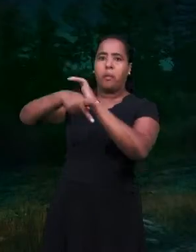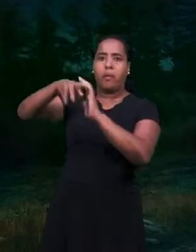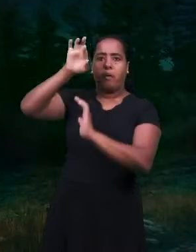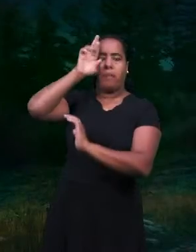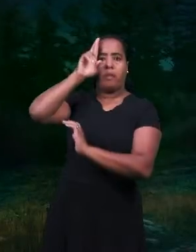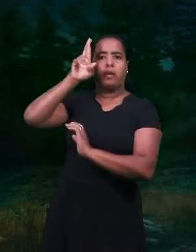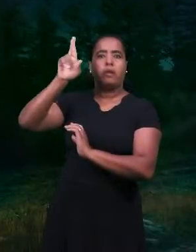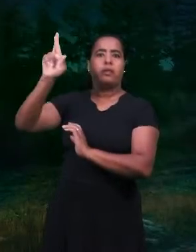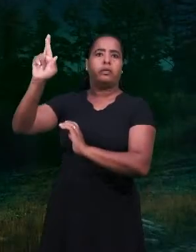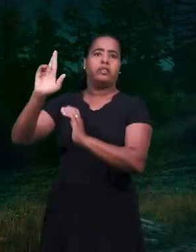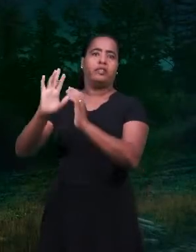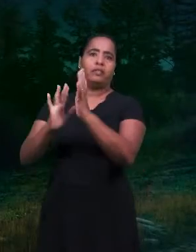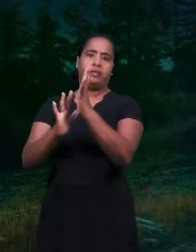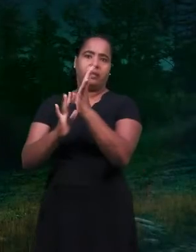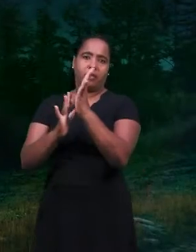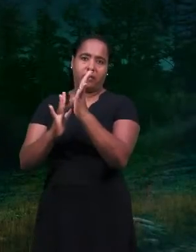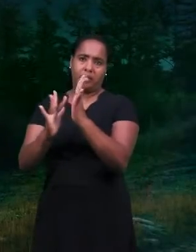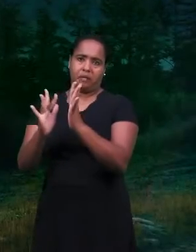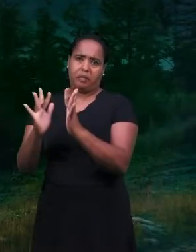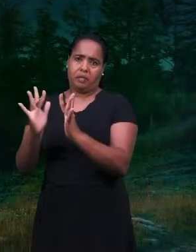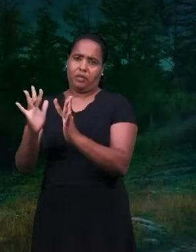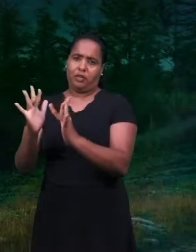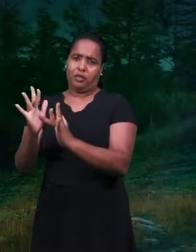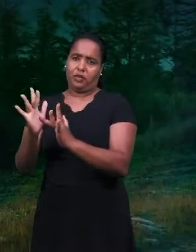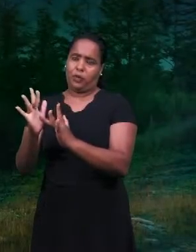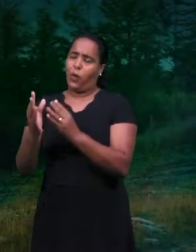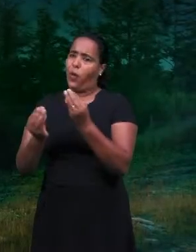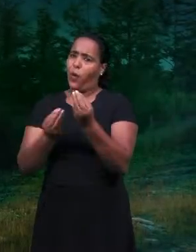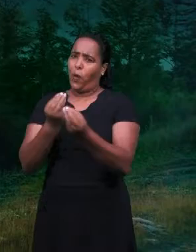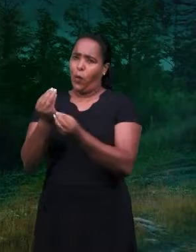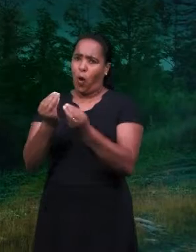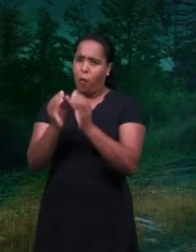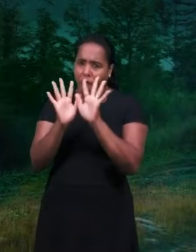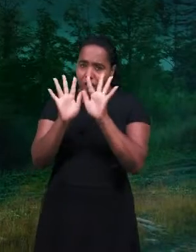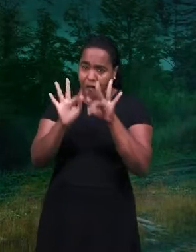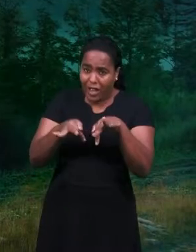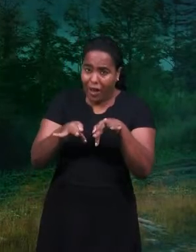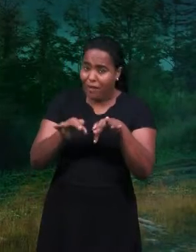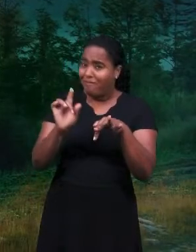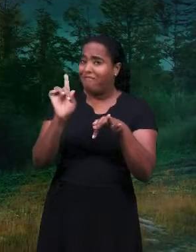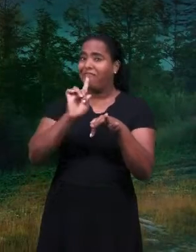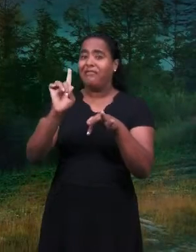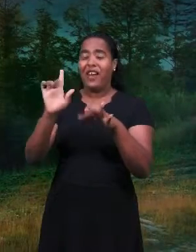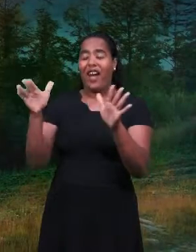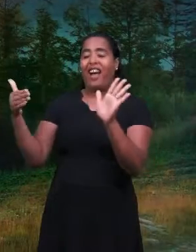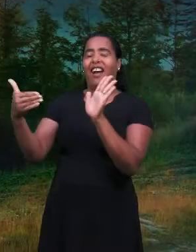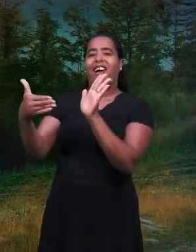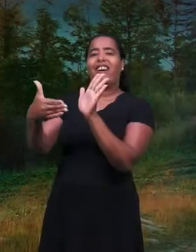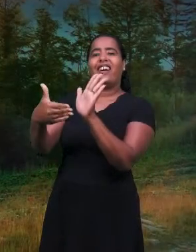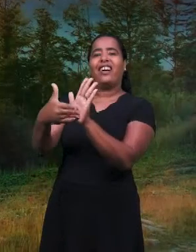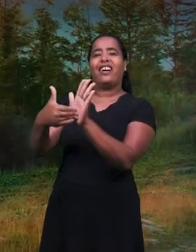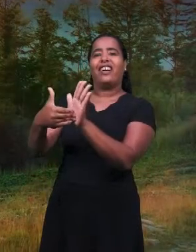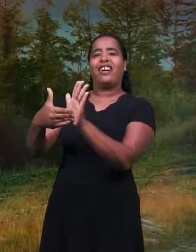С каждым мгновением, простите. До того дня, дня